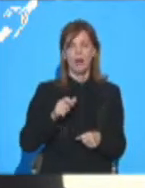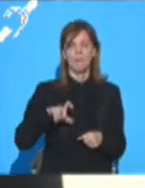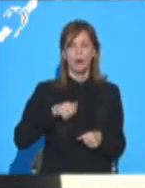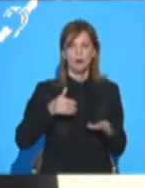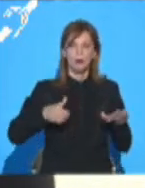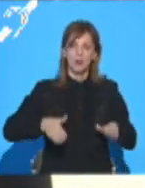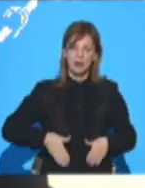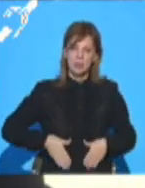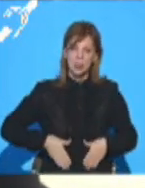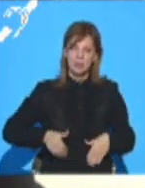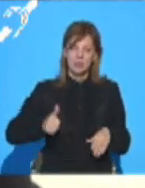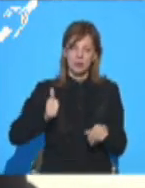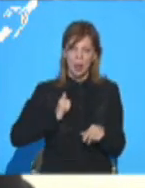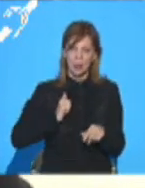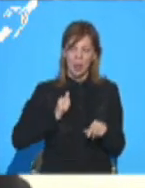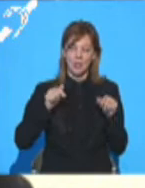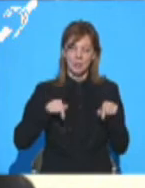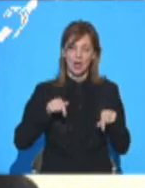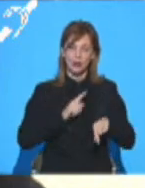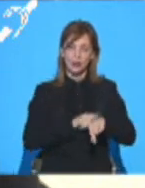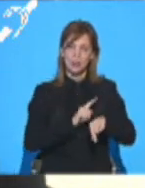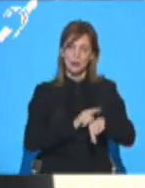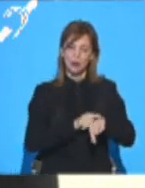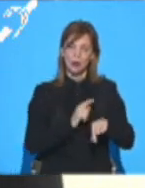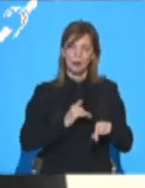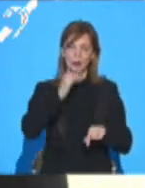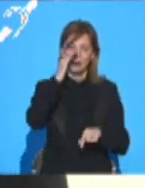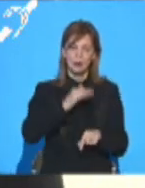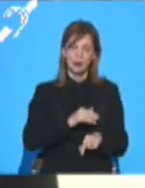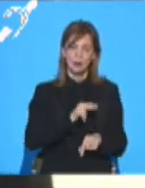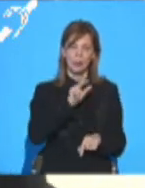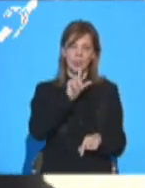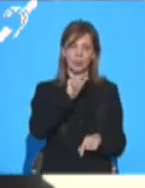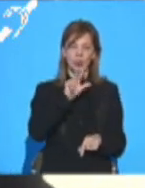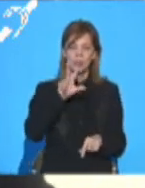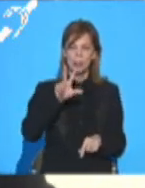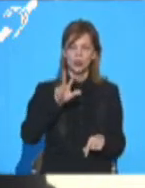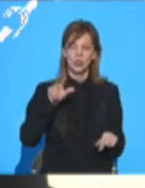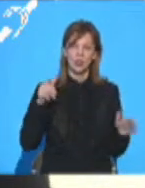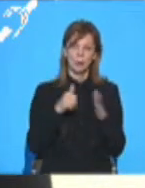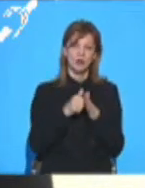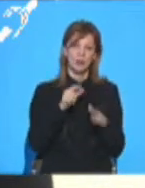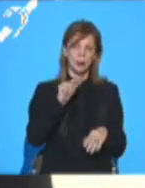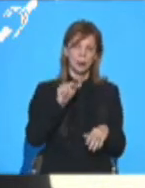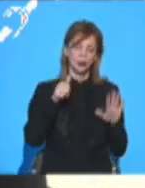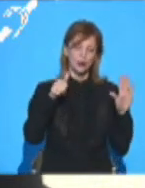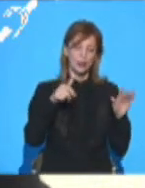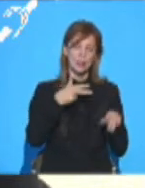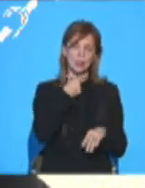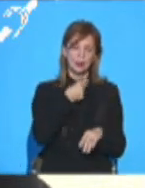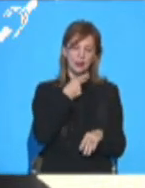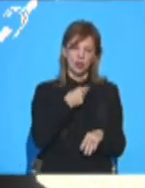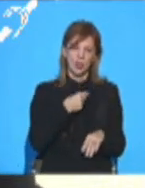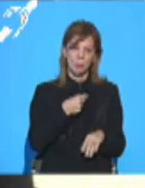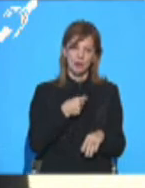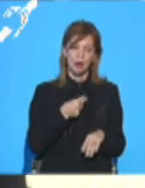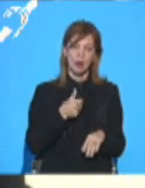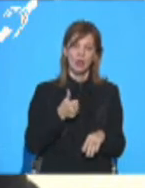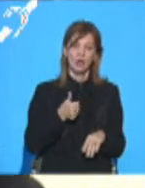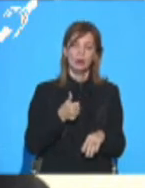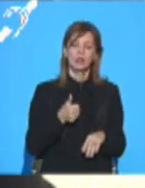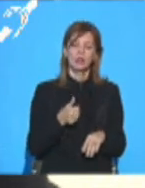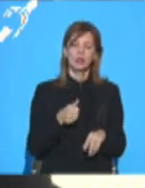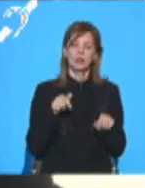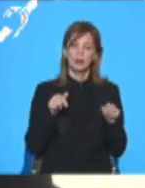în această perioadă. În zilele 23-26 decembrie, Inspectoratul de Jandarmi Județean